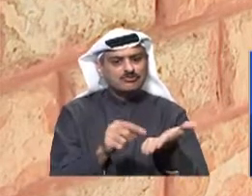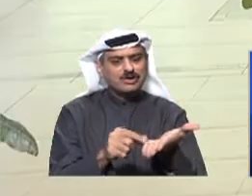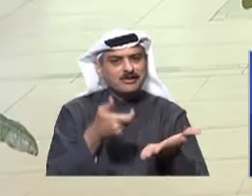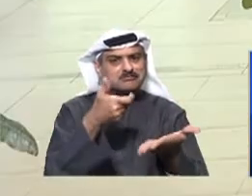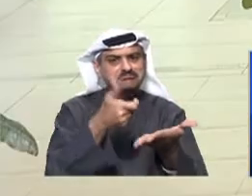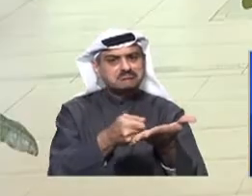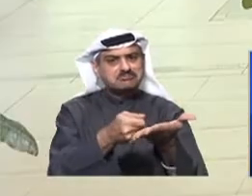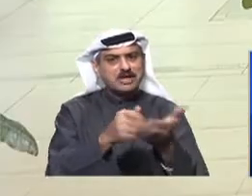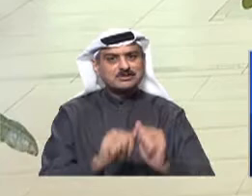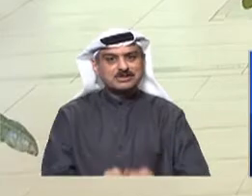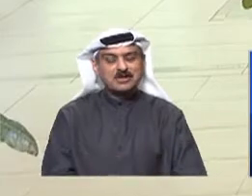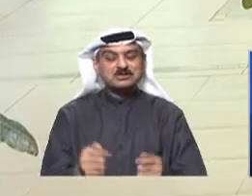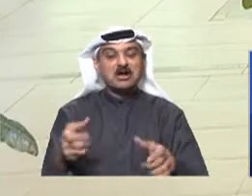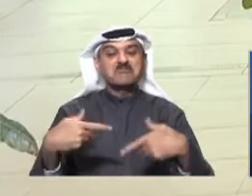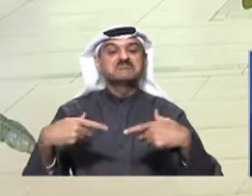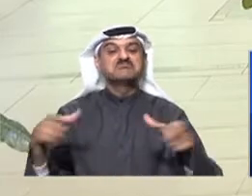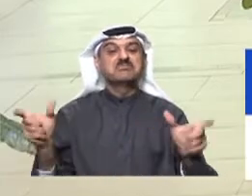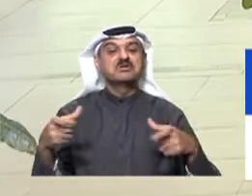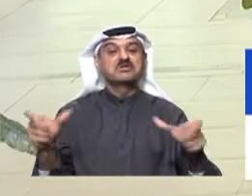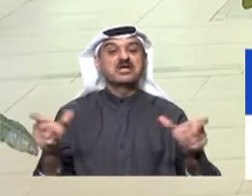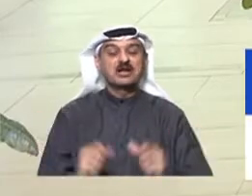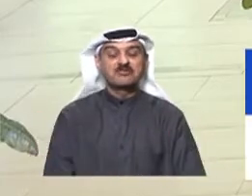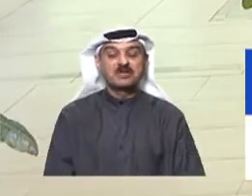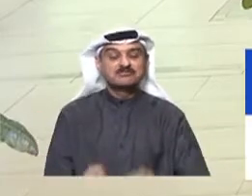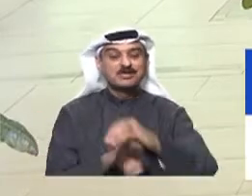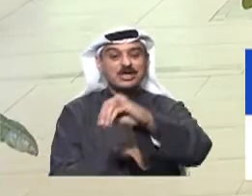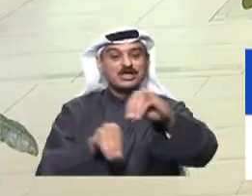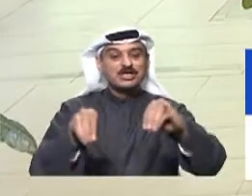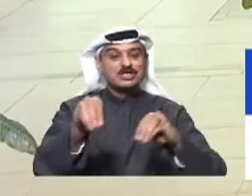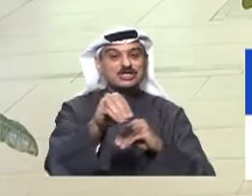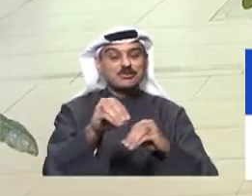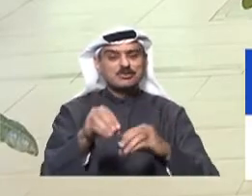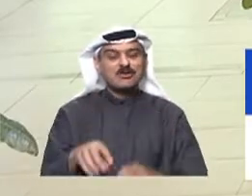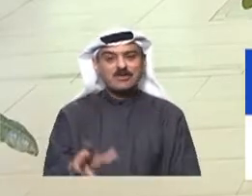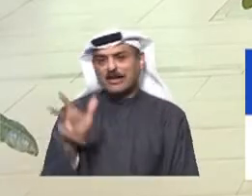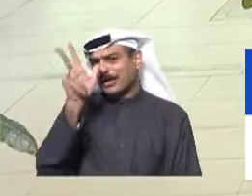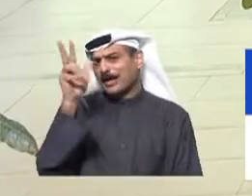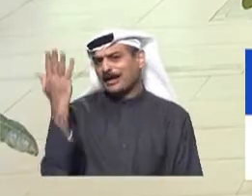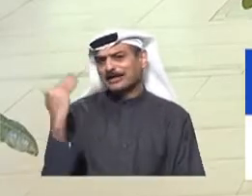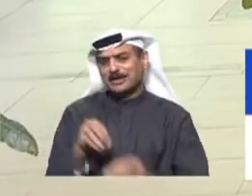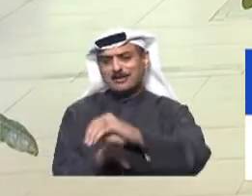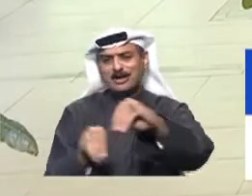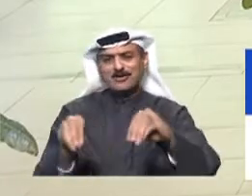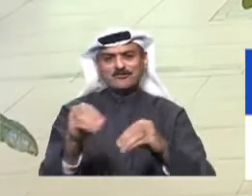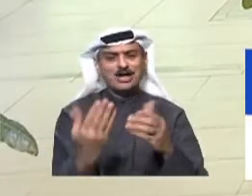الوزارة. يتم في عملية استبدال العدادات تضع خطة مسبقة،